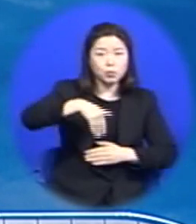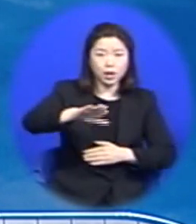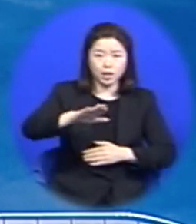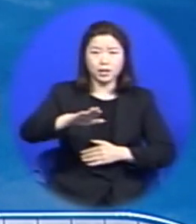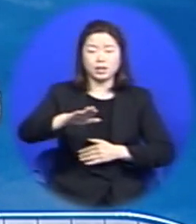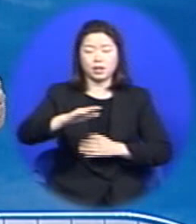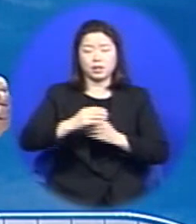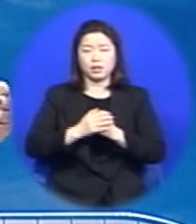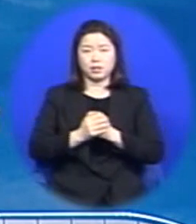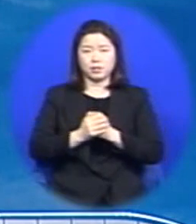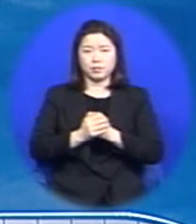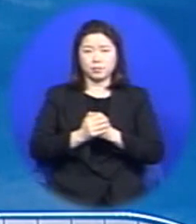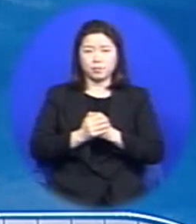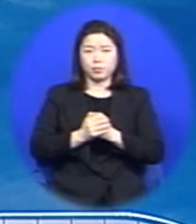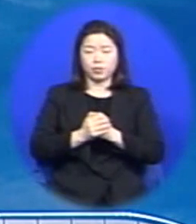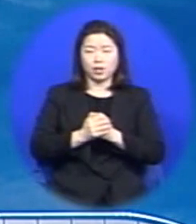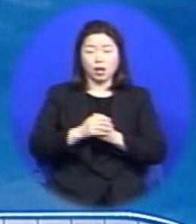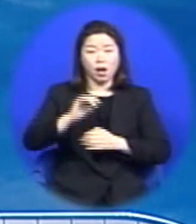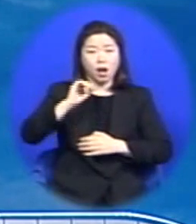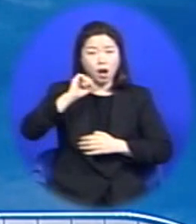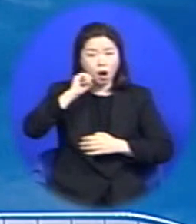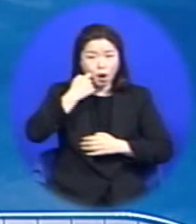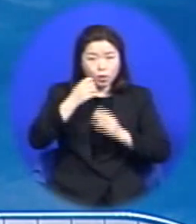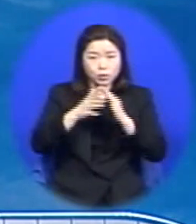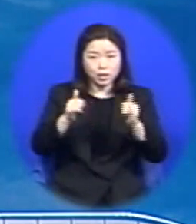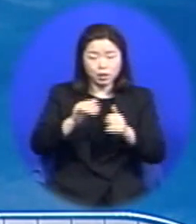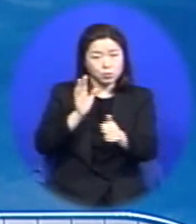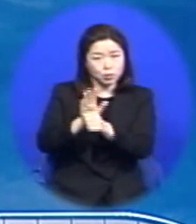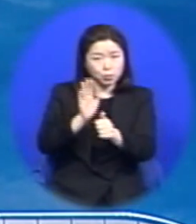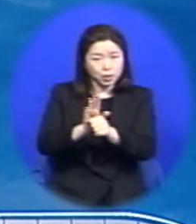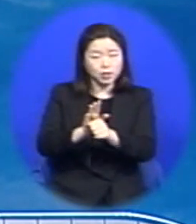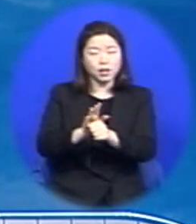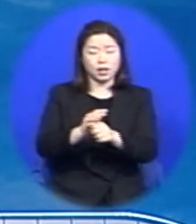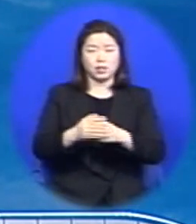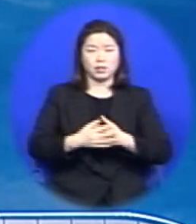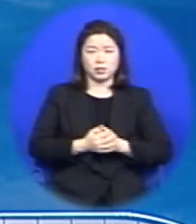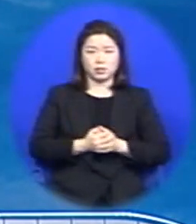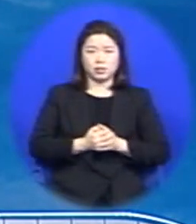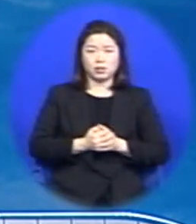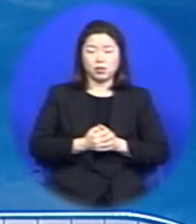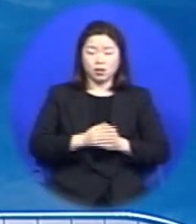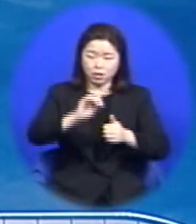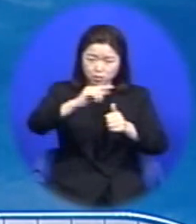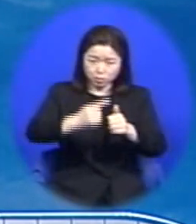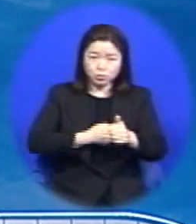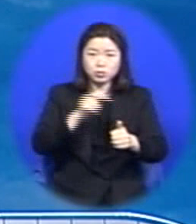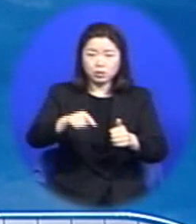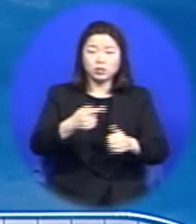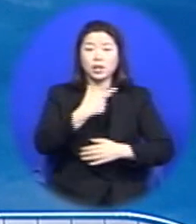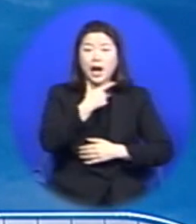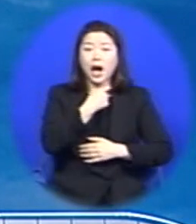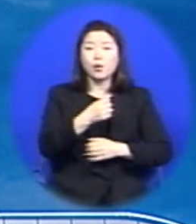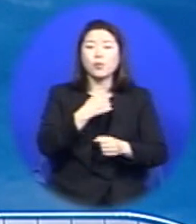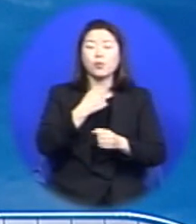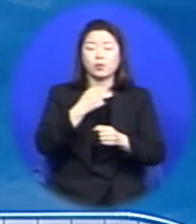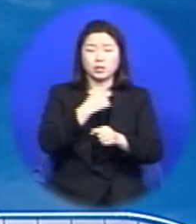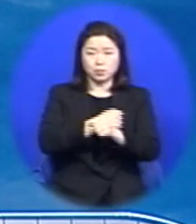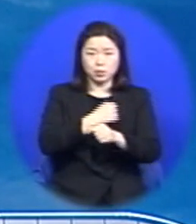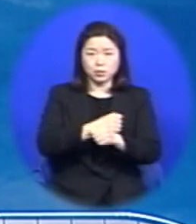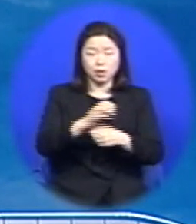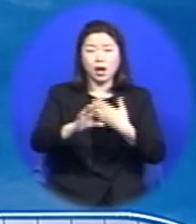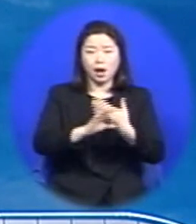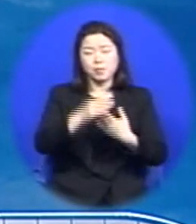거예요. 어려운 이들을 돕겠다는 거예요. 아니, 스스로 그렇게 하고 싶어서 하시면 되는 거죠,